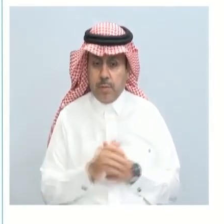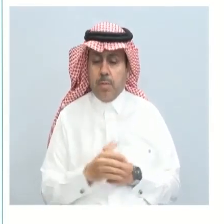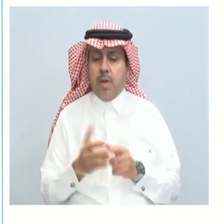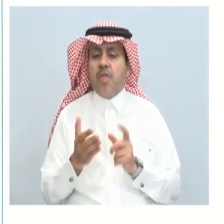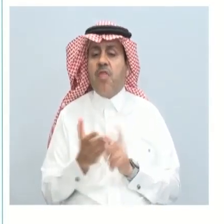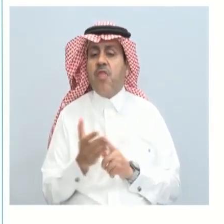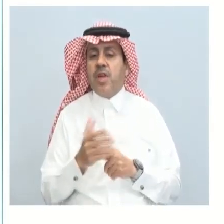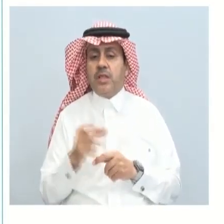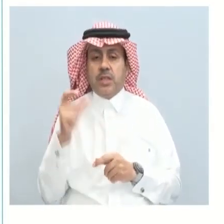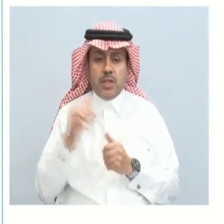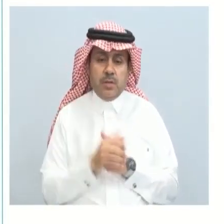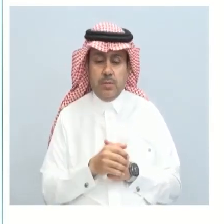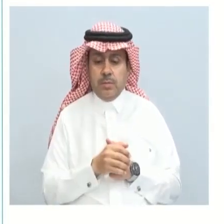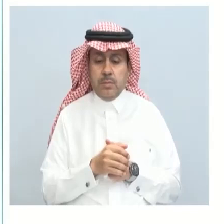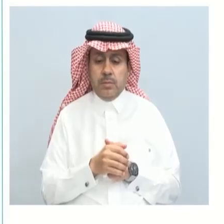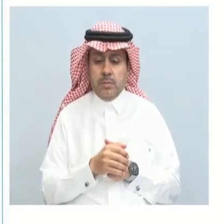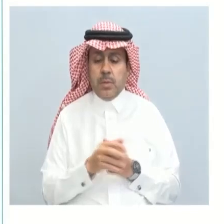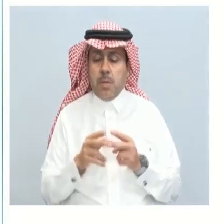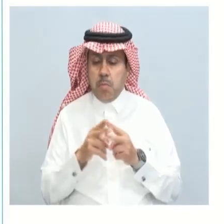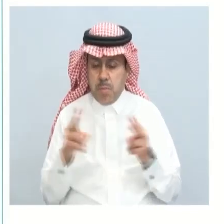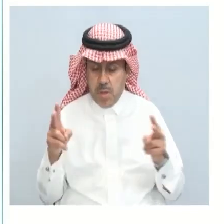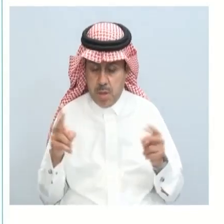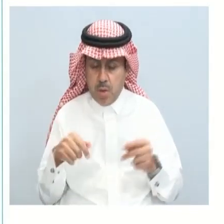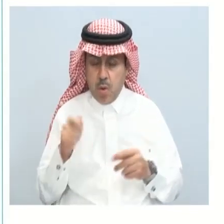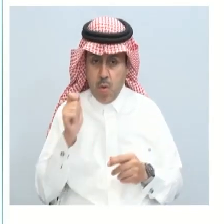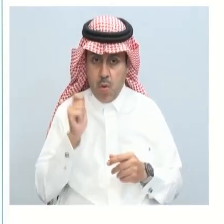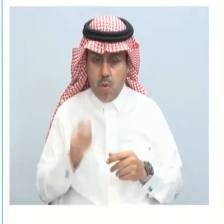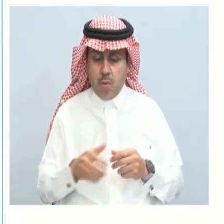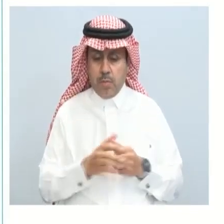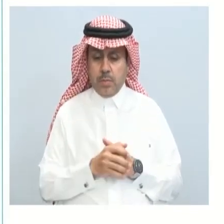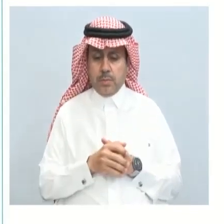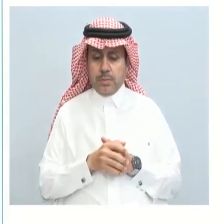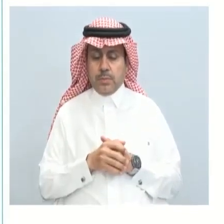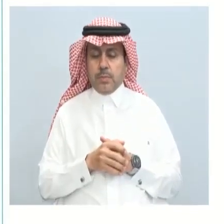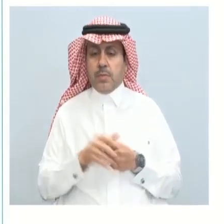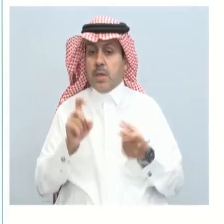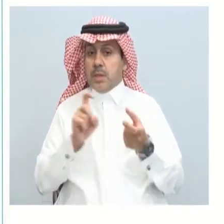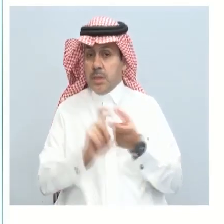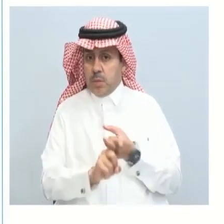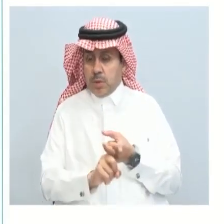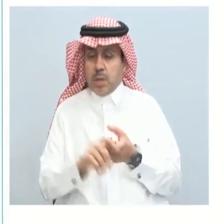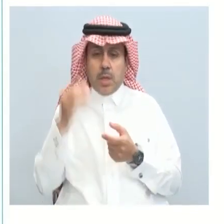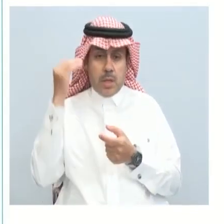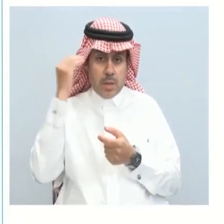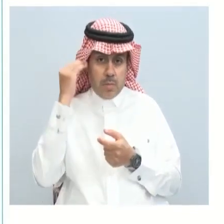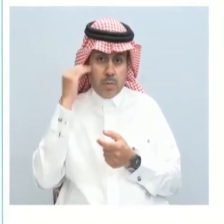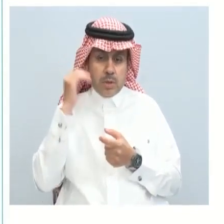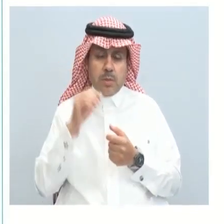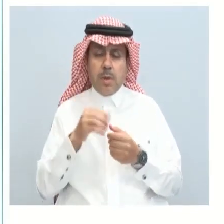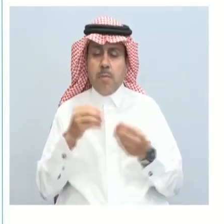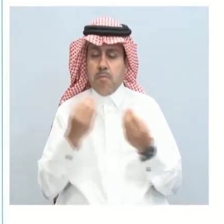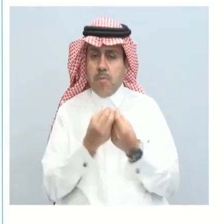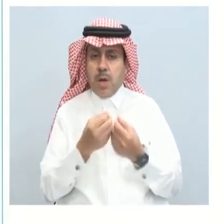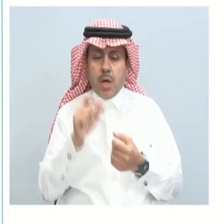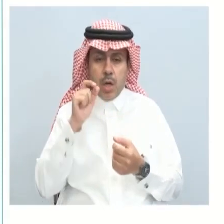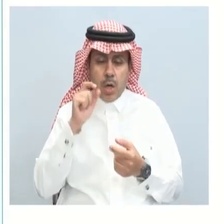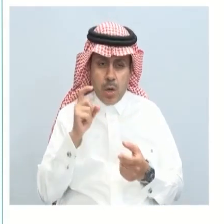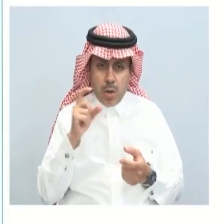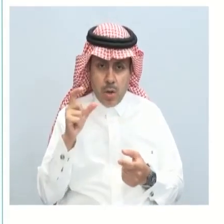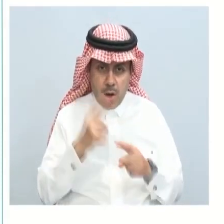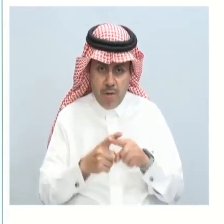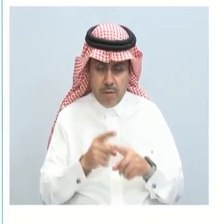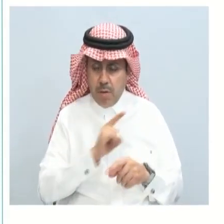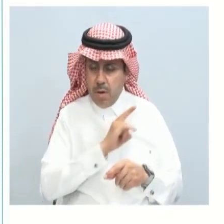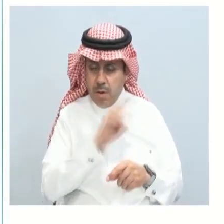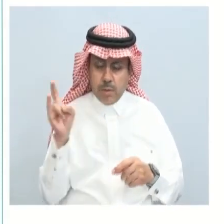تربت يداك وقد سبق بيان حكم العكس وهو تزويج المسلمه من غير المسلم او الفاجر كما